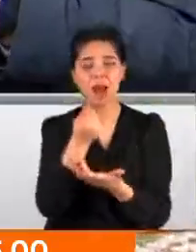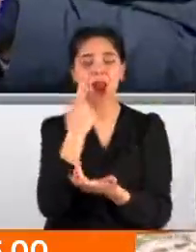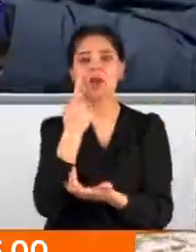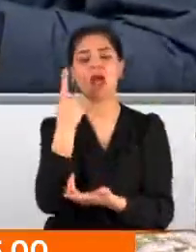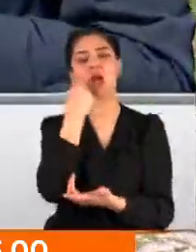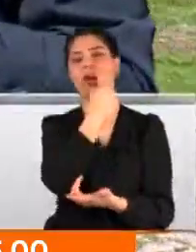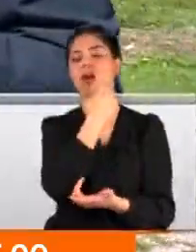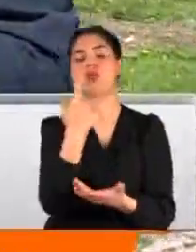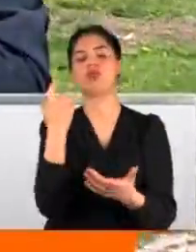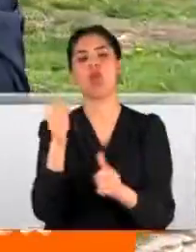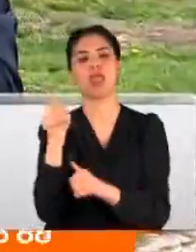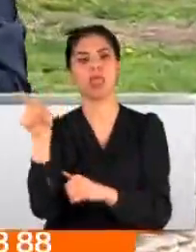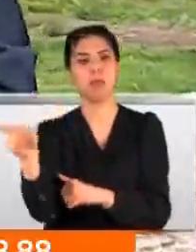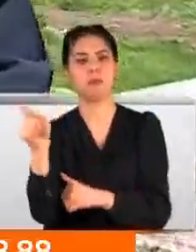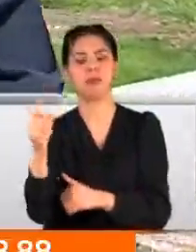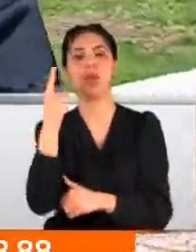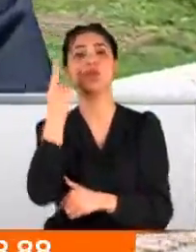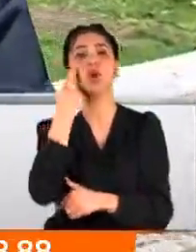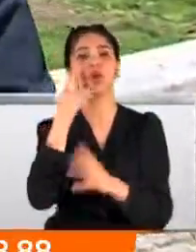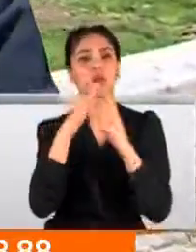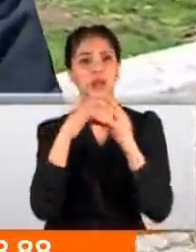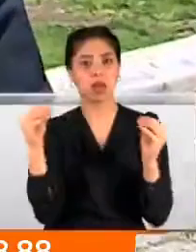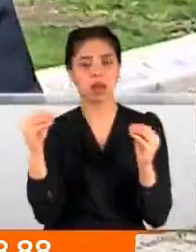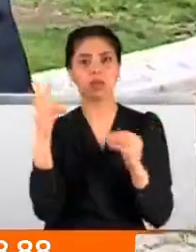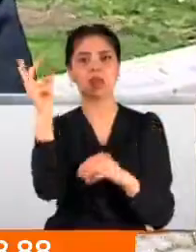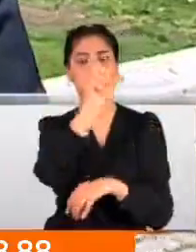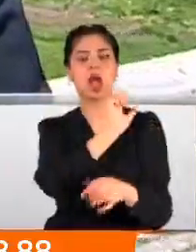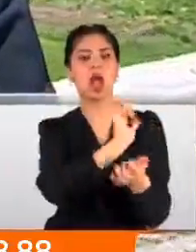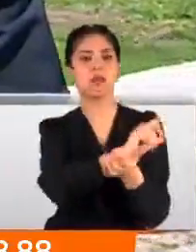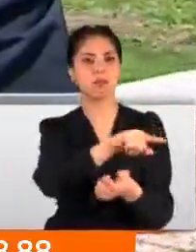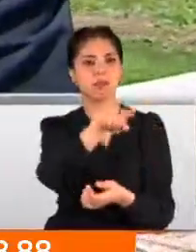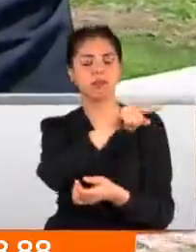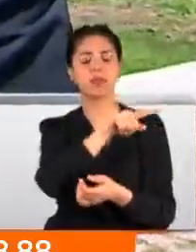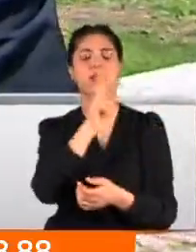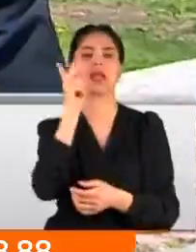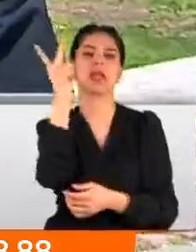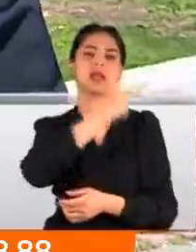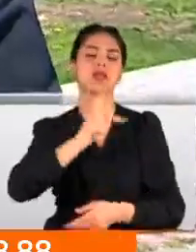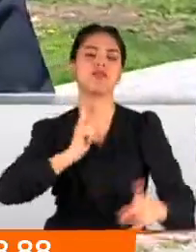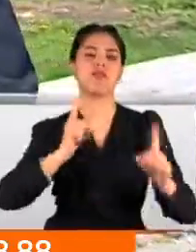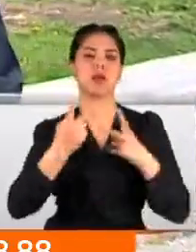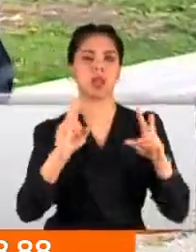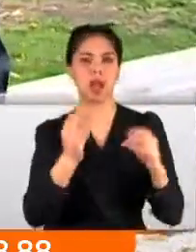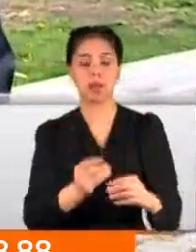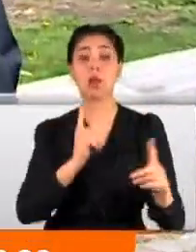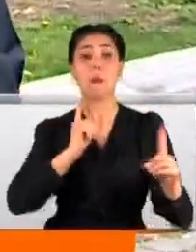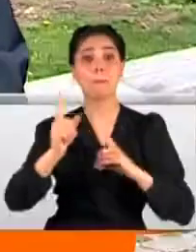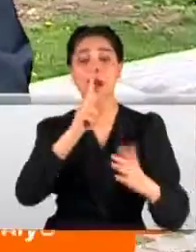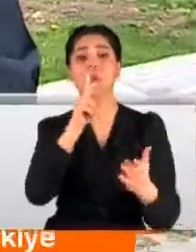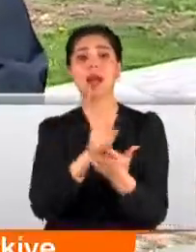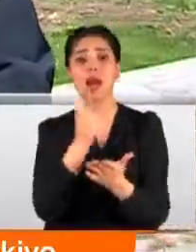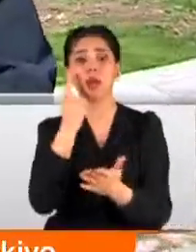olayda sol gözünü kaybetti. Buna sebep olanlarsa 2 ay tutuklu kaldı. İkinci duruşmada tahliye edildi. Mahkemeden gelen